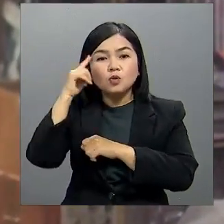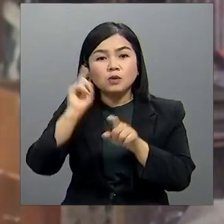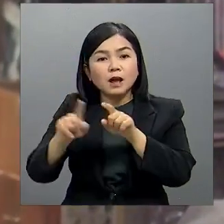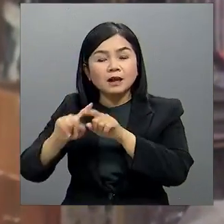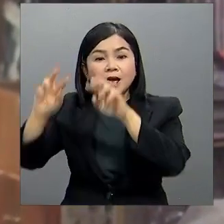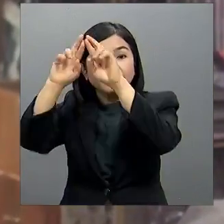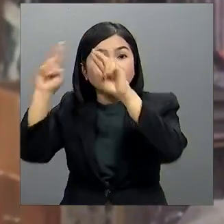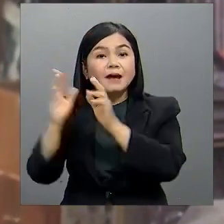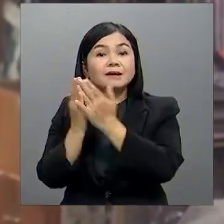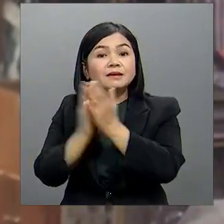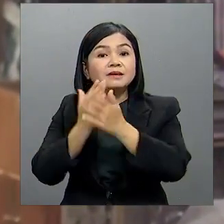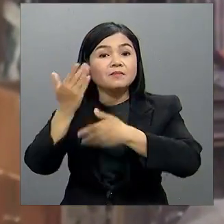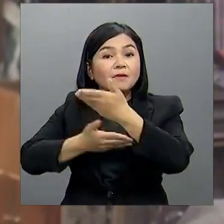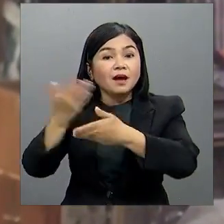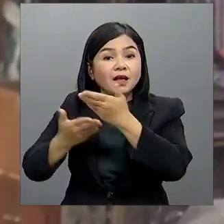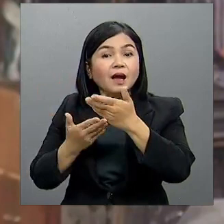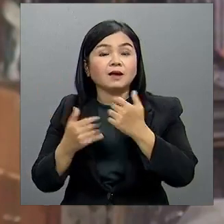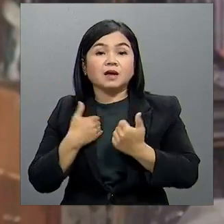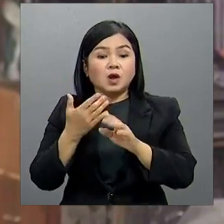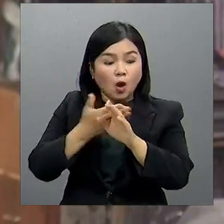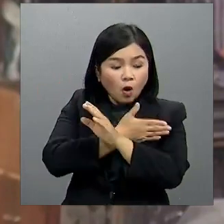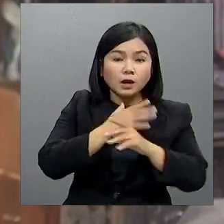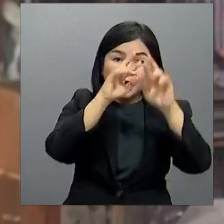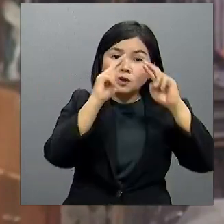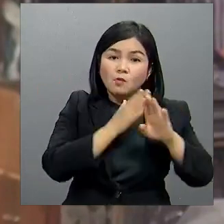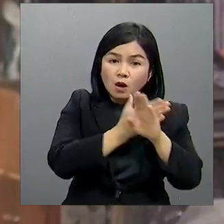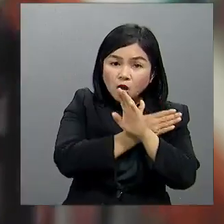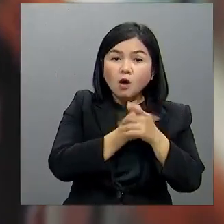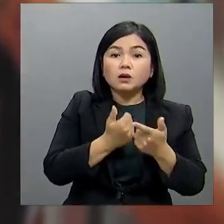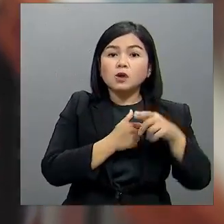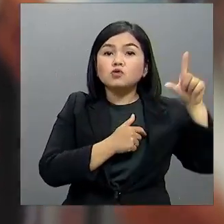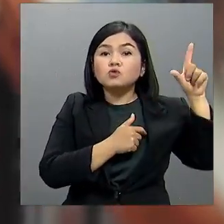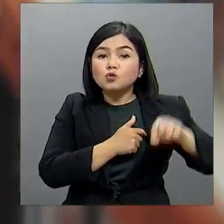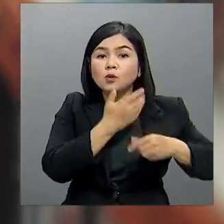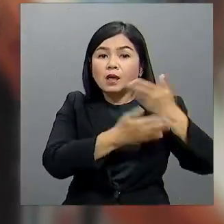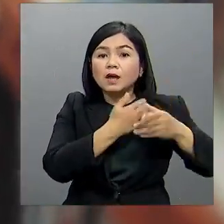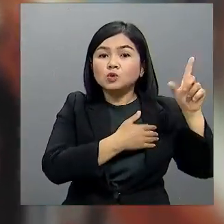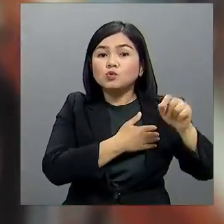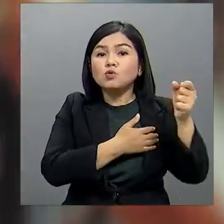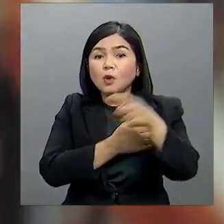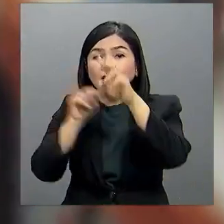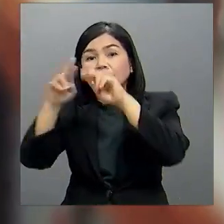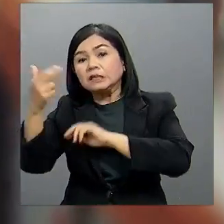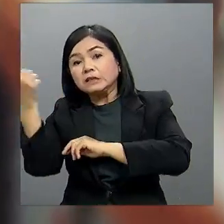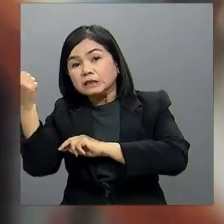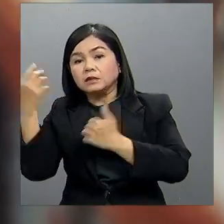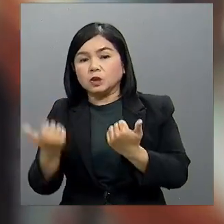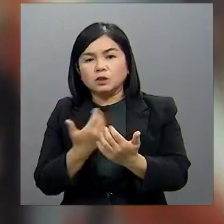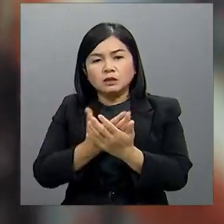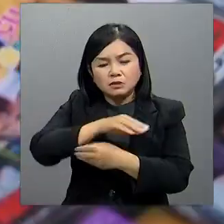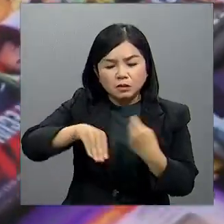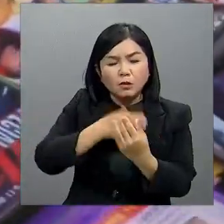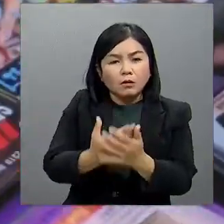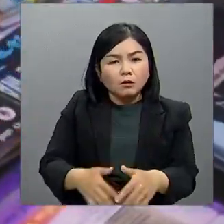ราคาเราไม่ใช่เราเปิดก่อนกับย่าแล้วเราลดราคามาตั้งนานแล้วถึงตอนนี้เศรษฐกิจก็ไม่ดีค่าใช้